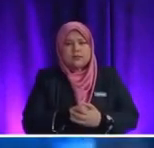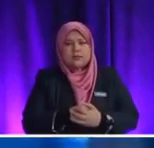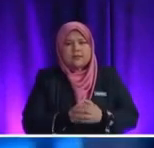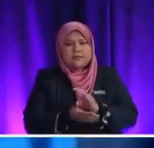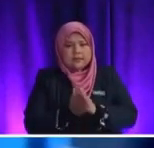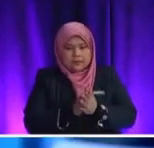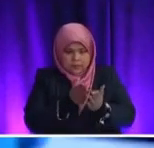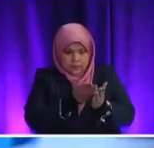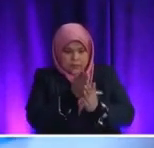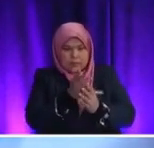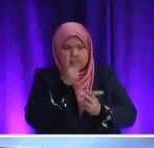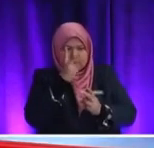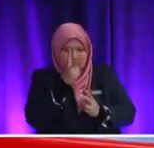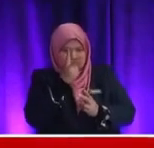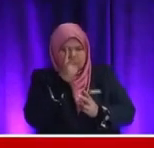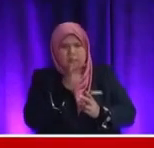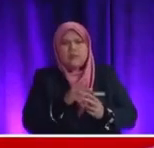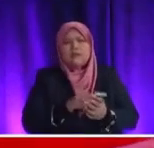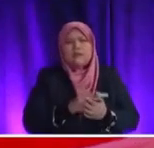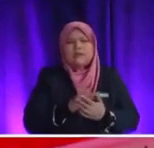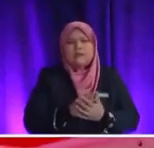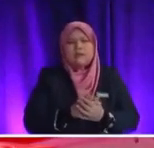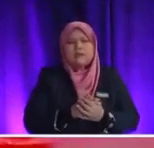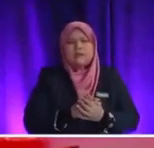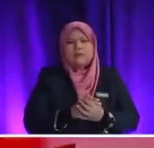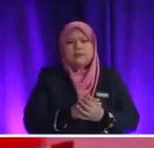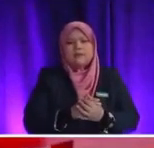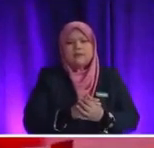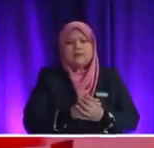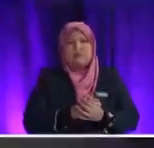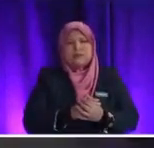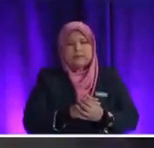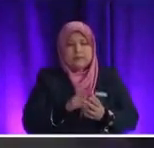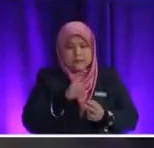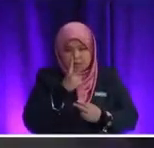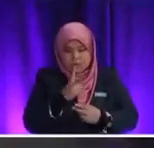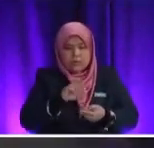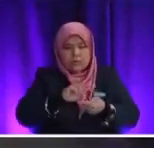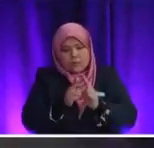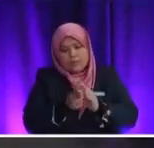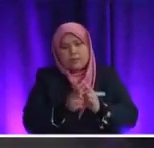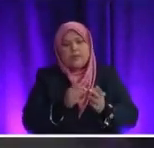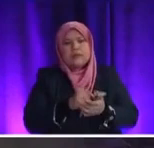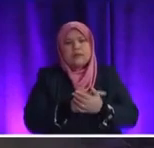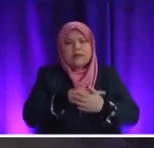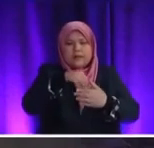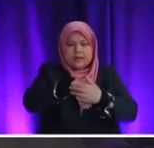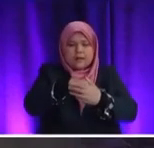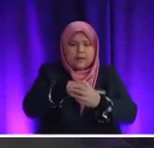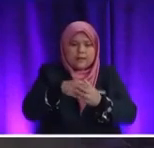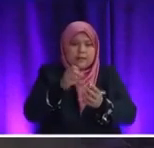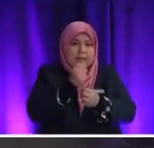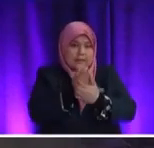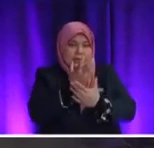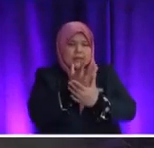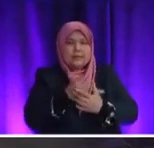kepada pematian yang kita Lihatlah Oke Nah nanti kita ketemu perubahan yang ada dalam sel elektrolitik